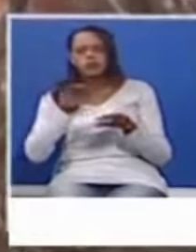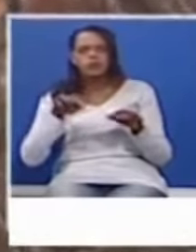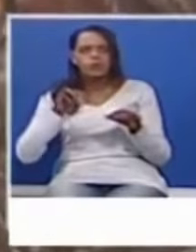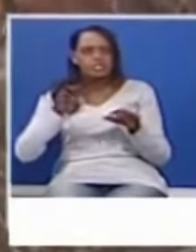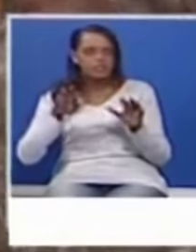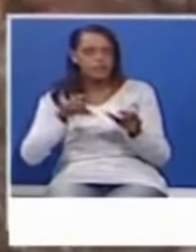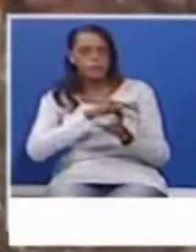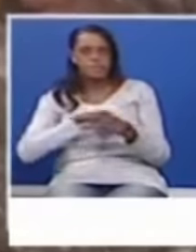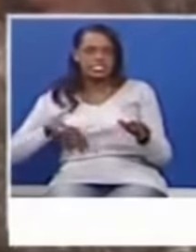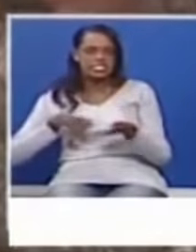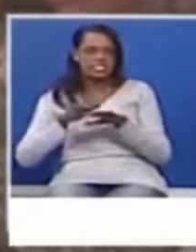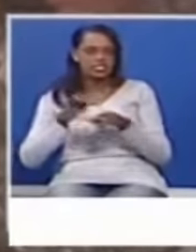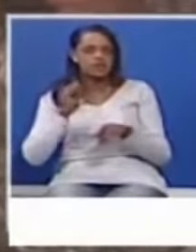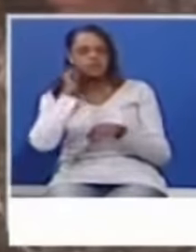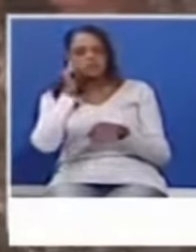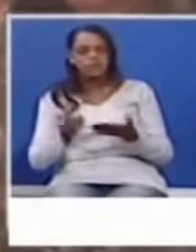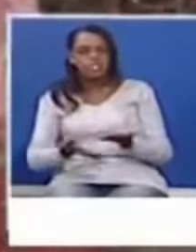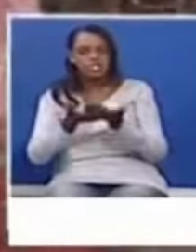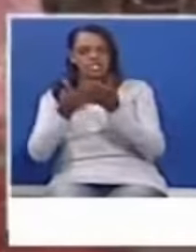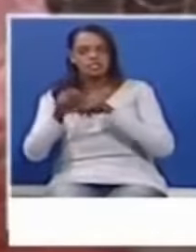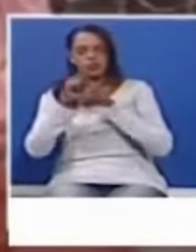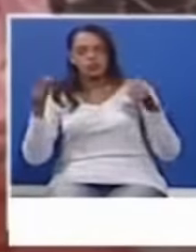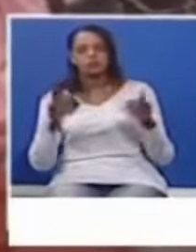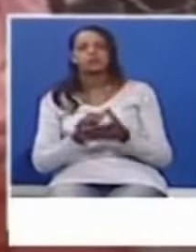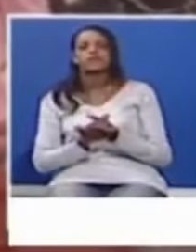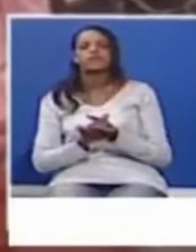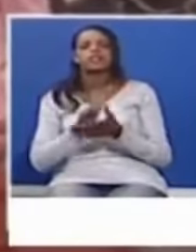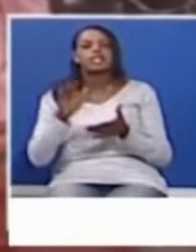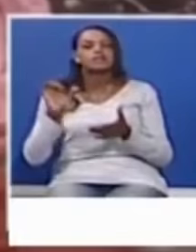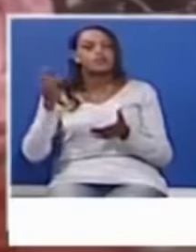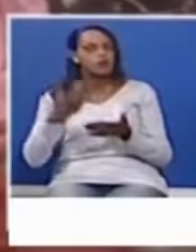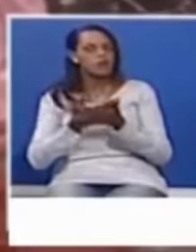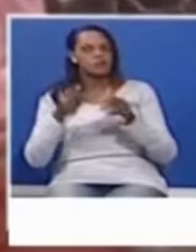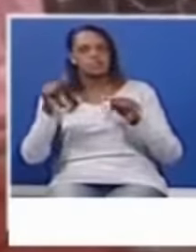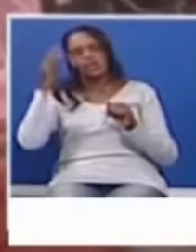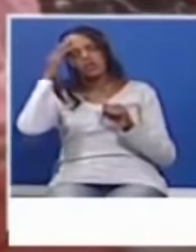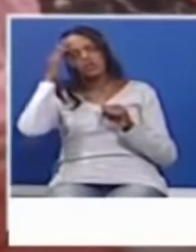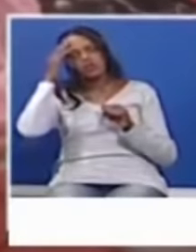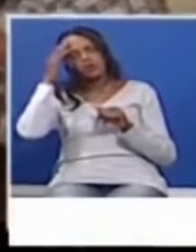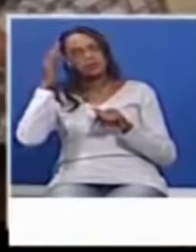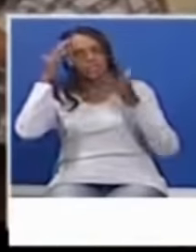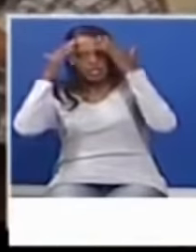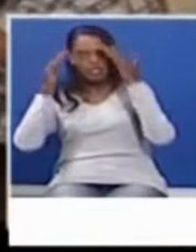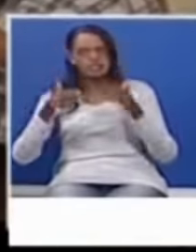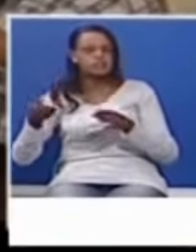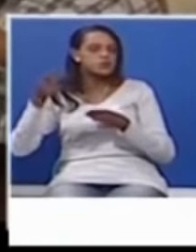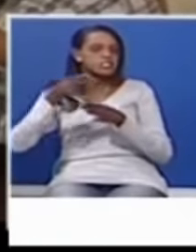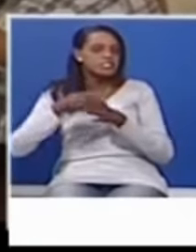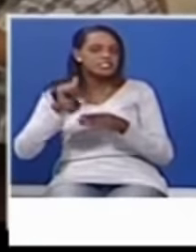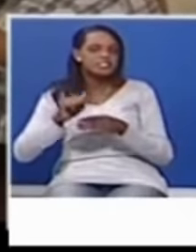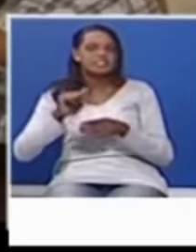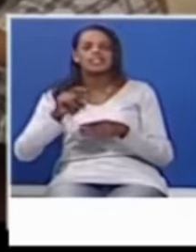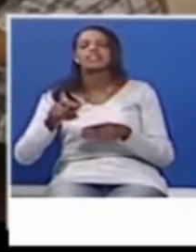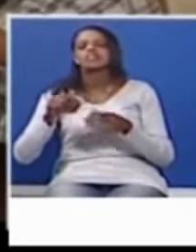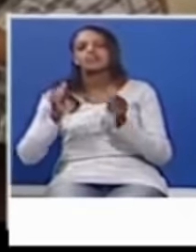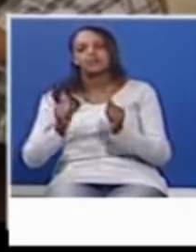ሚኒስትር ጥዕና ኮይኑ ውፅኢታዊ ምትሕብባር ክገብር ፀዊዑ። ካብቲ ዞባ ከይወፃና ኣፍለጡ ኣብ ቱሪዝማዊ ፀጋታት ዘዕብን ኣብ ምእንጋድ ዓማዊል